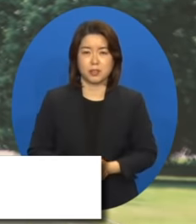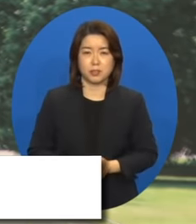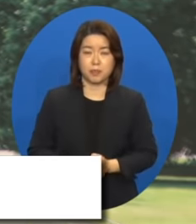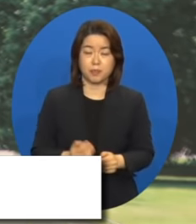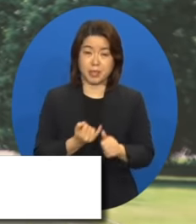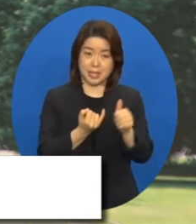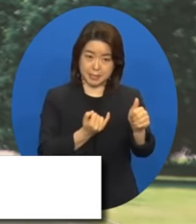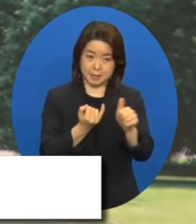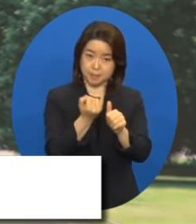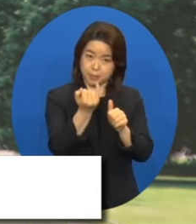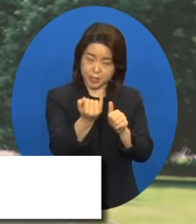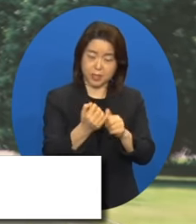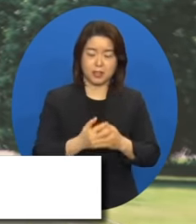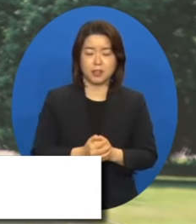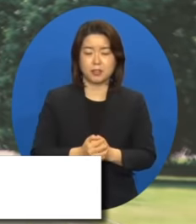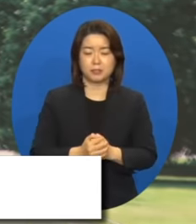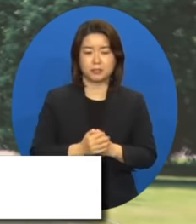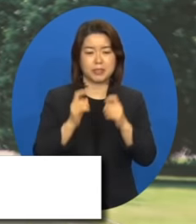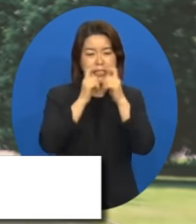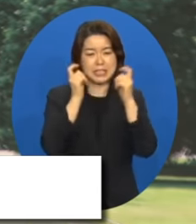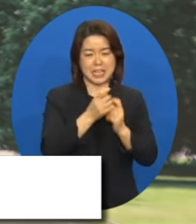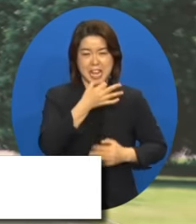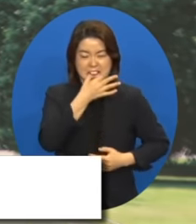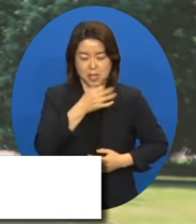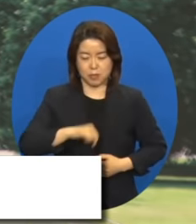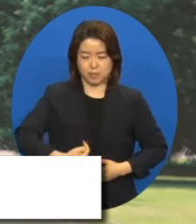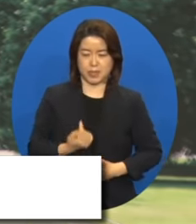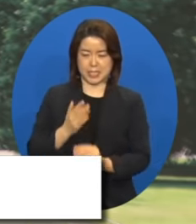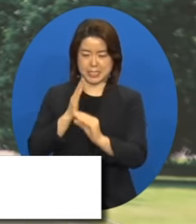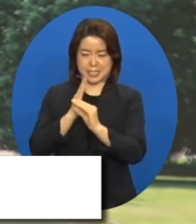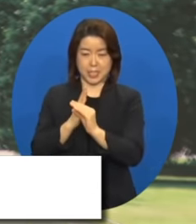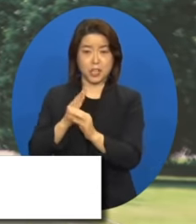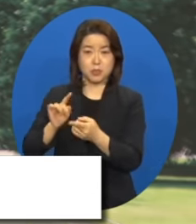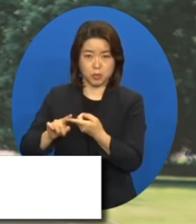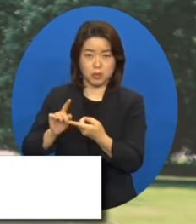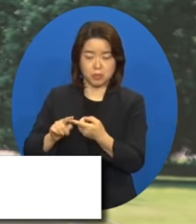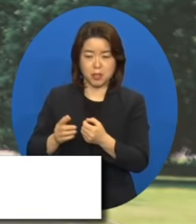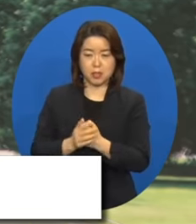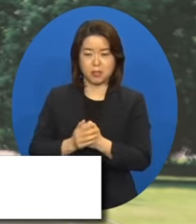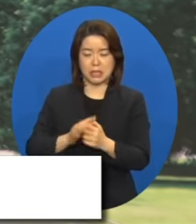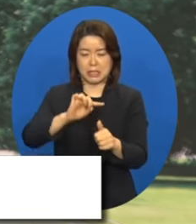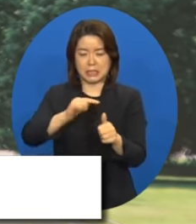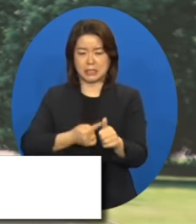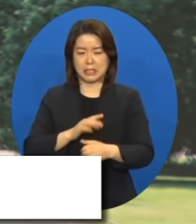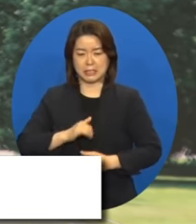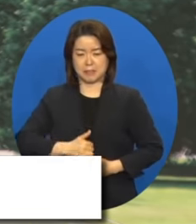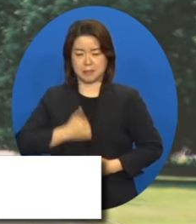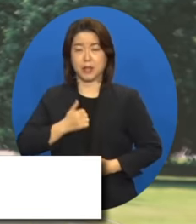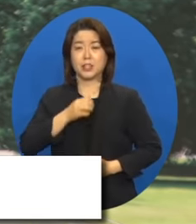배우자가 이기적이고 자기중심적이면 당연히 화가 나죠.